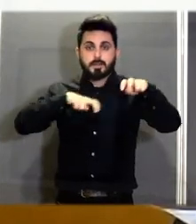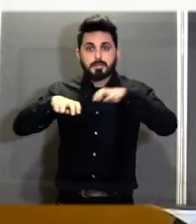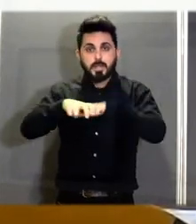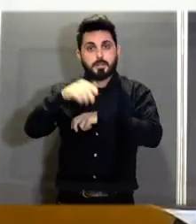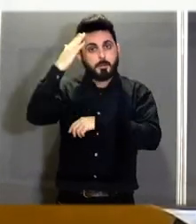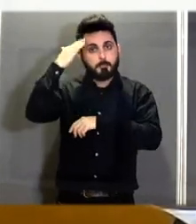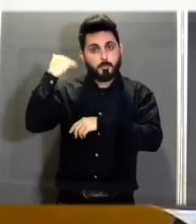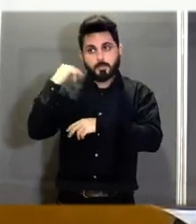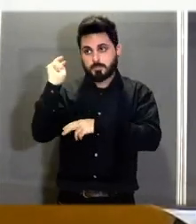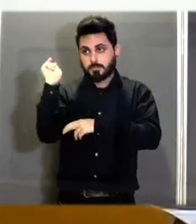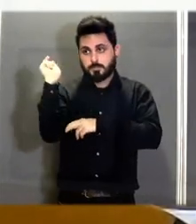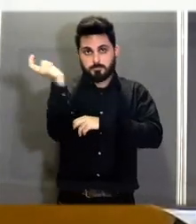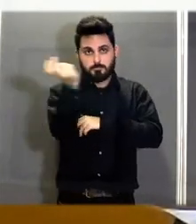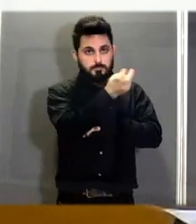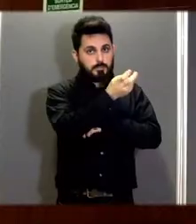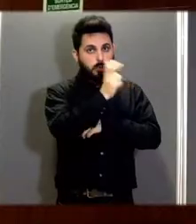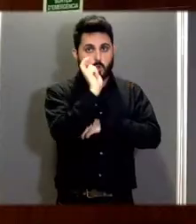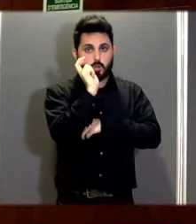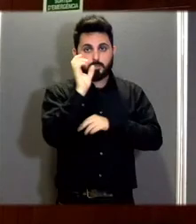col·lectius.